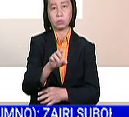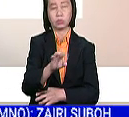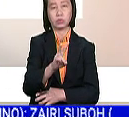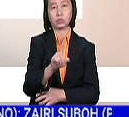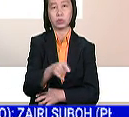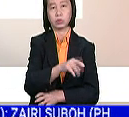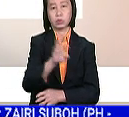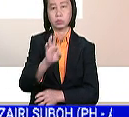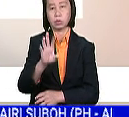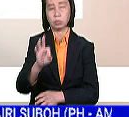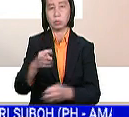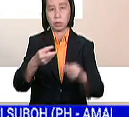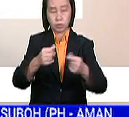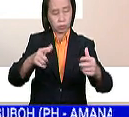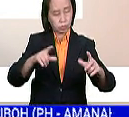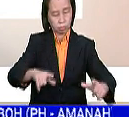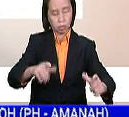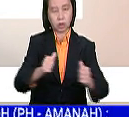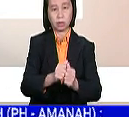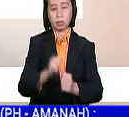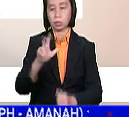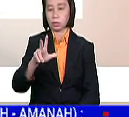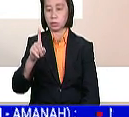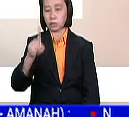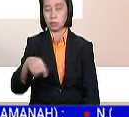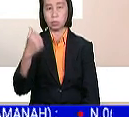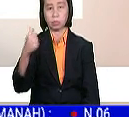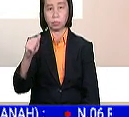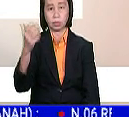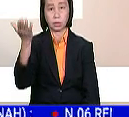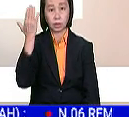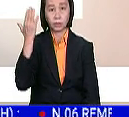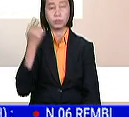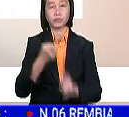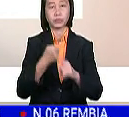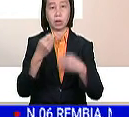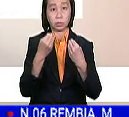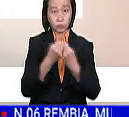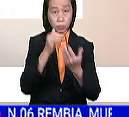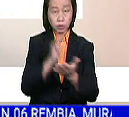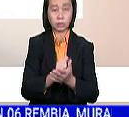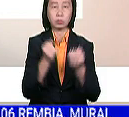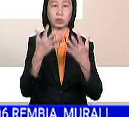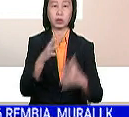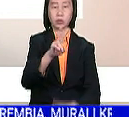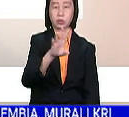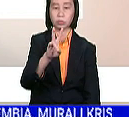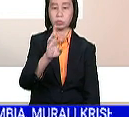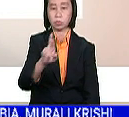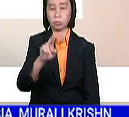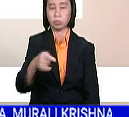7299 loktanah setakat 31oktober lepas daripada jumlah berkenaan sebanyak